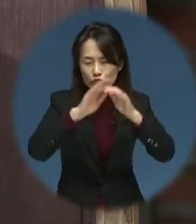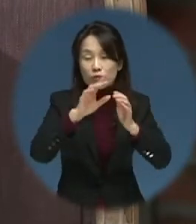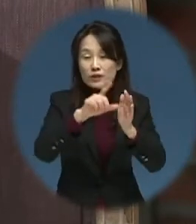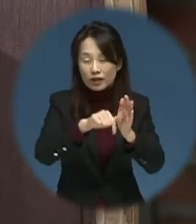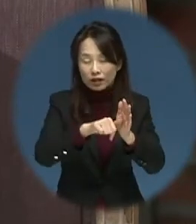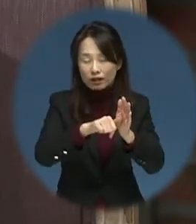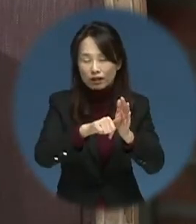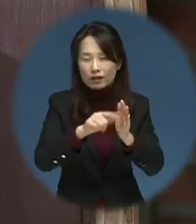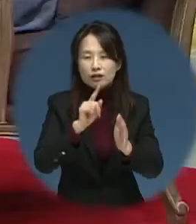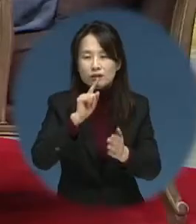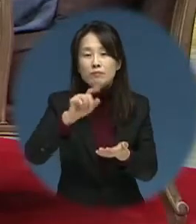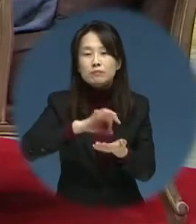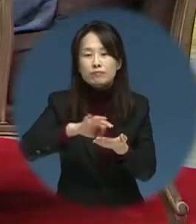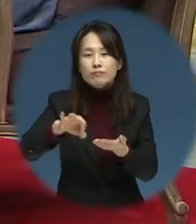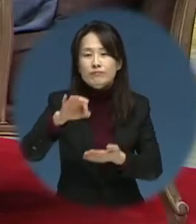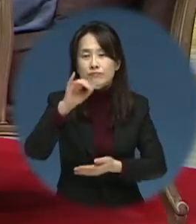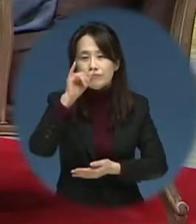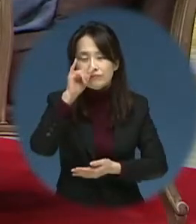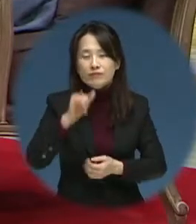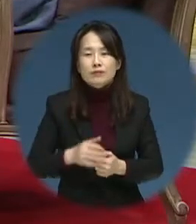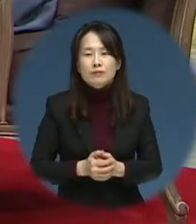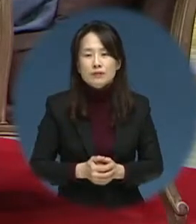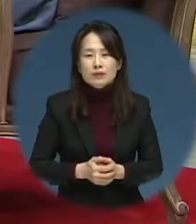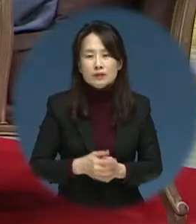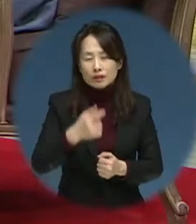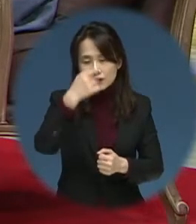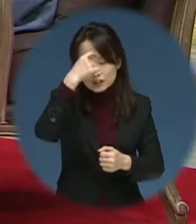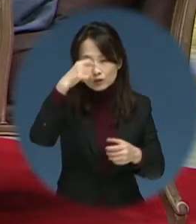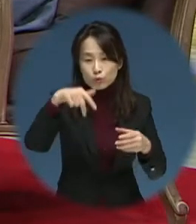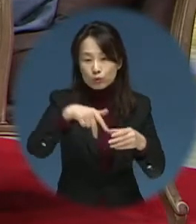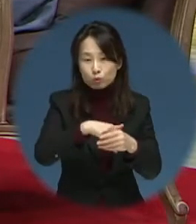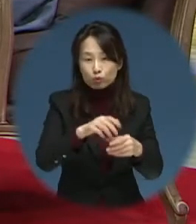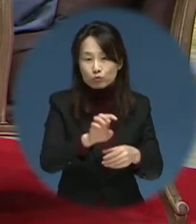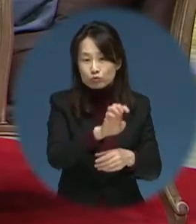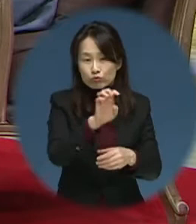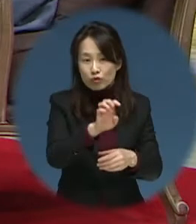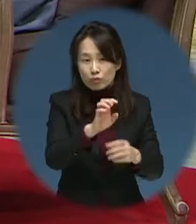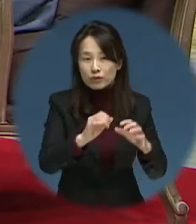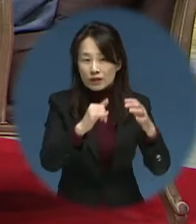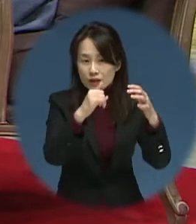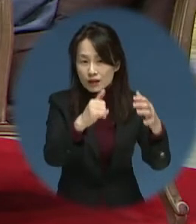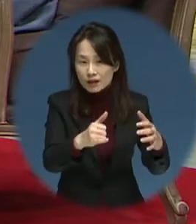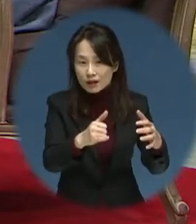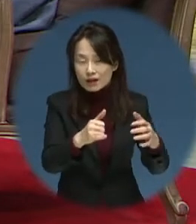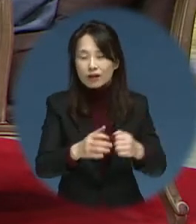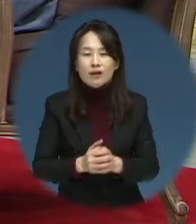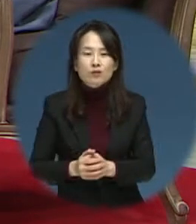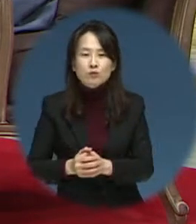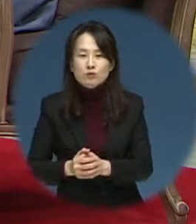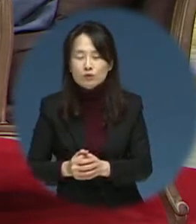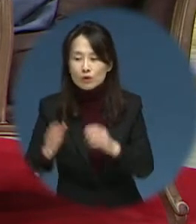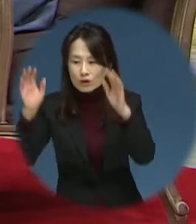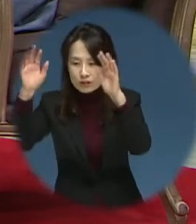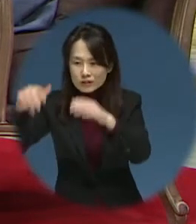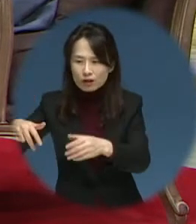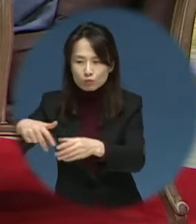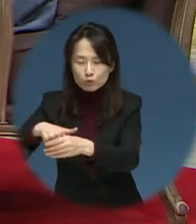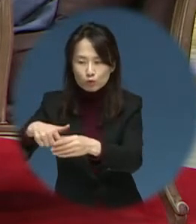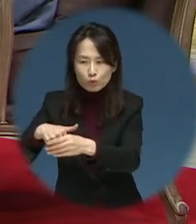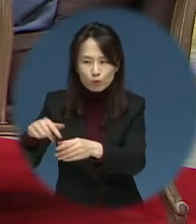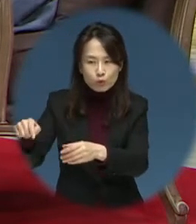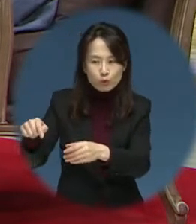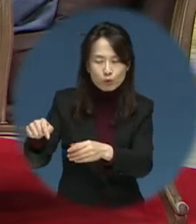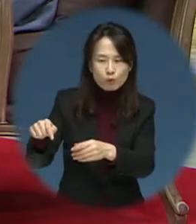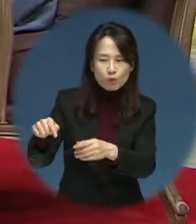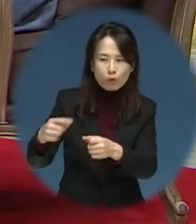극점이었거든요. 이게 결국 기독교 유럽 세계가 이슬람 세계에서 가지고 있는 이슬람 포비아, 네. 이슬람